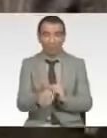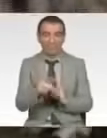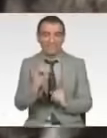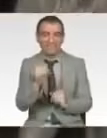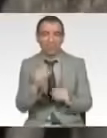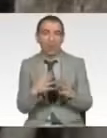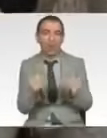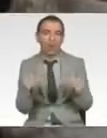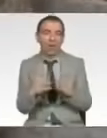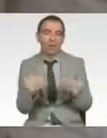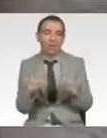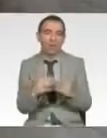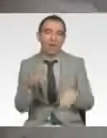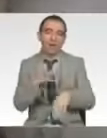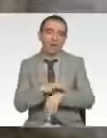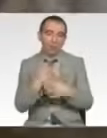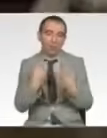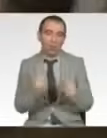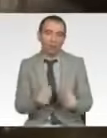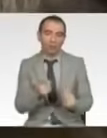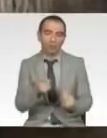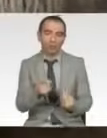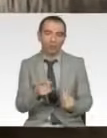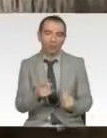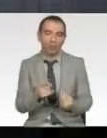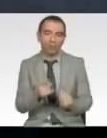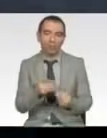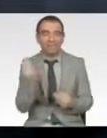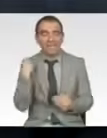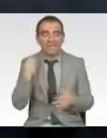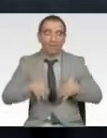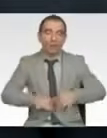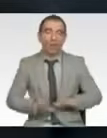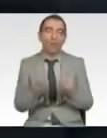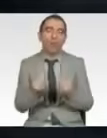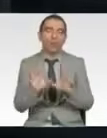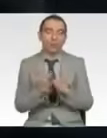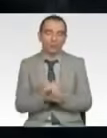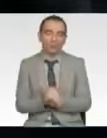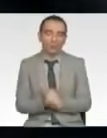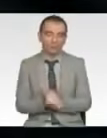kilo kaybediyor, hastalanıyor ve üreyemiyor.